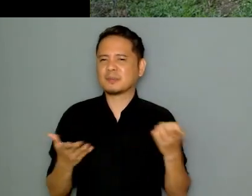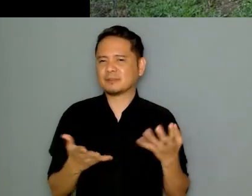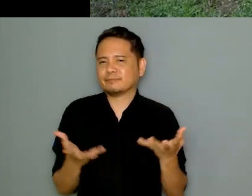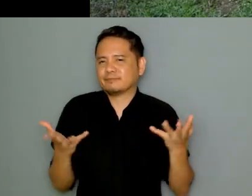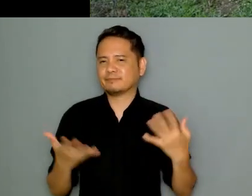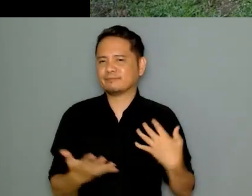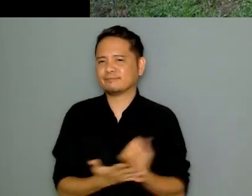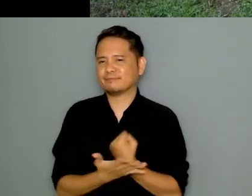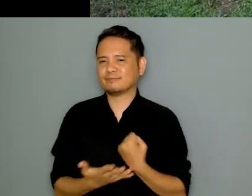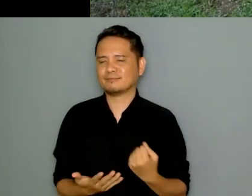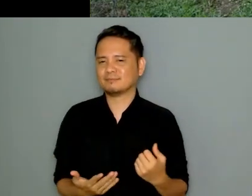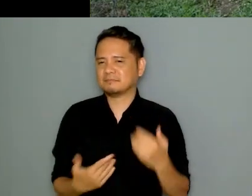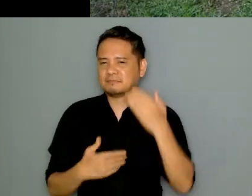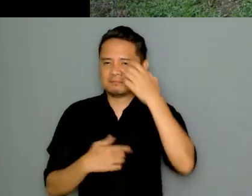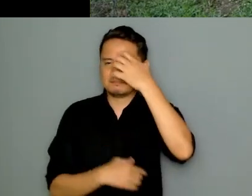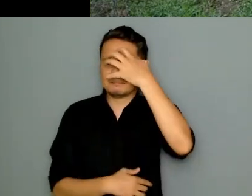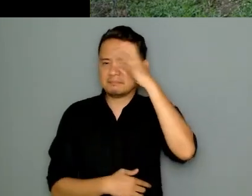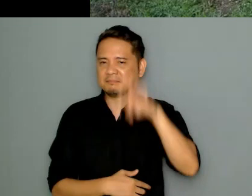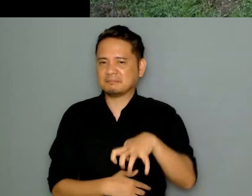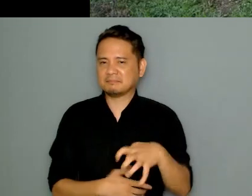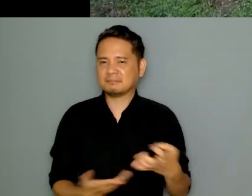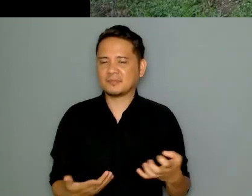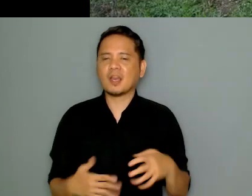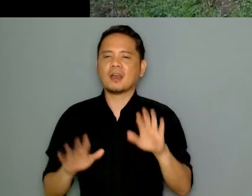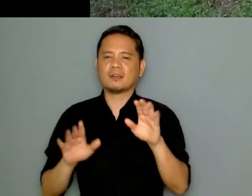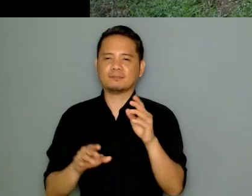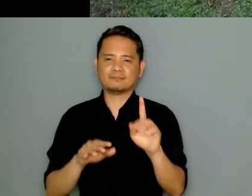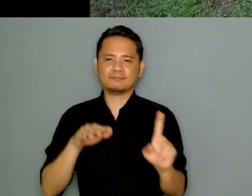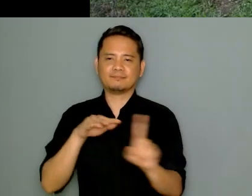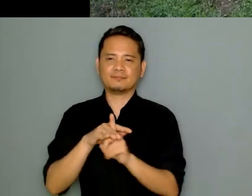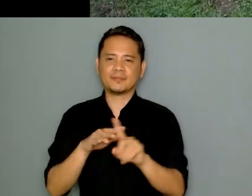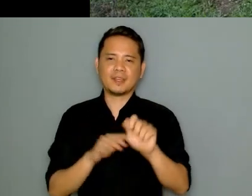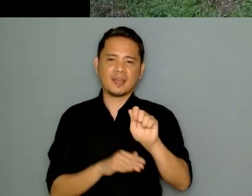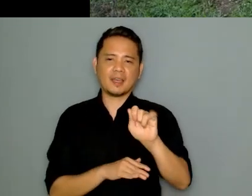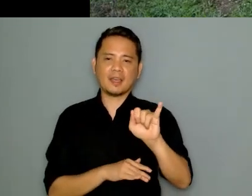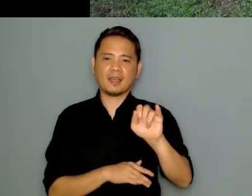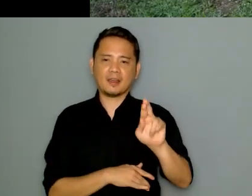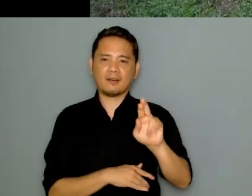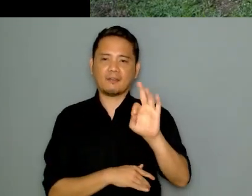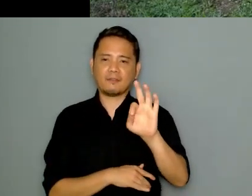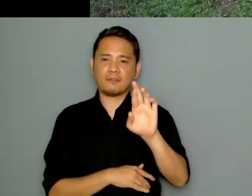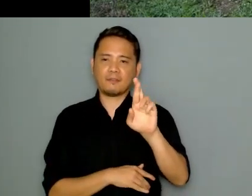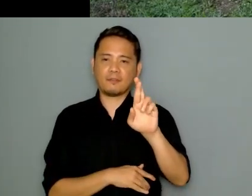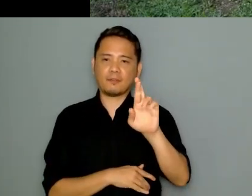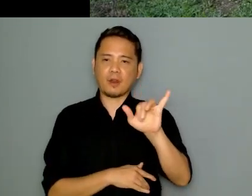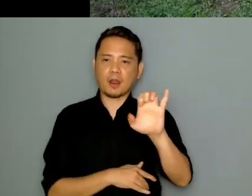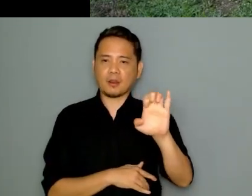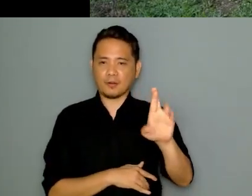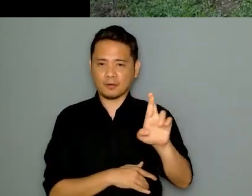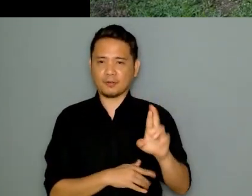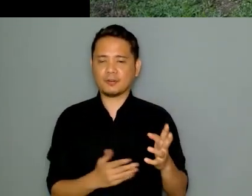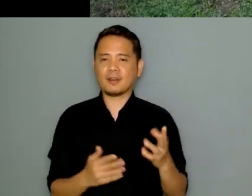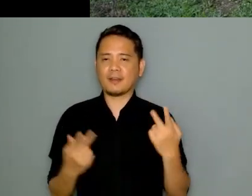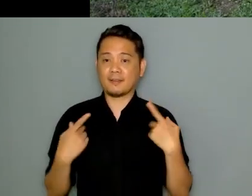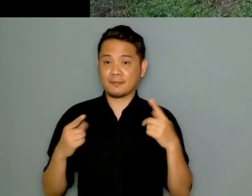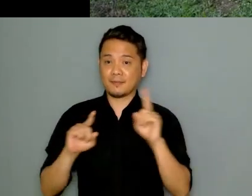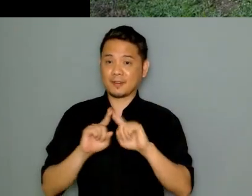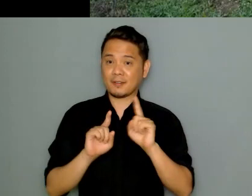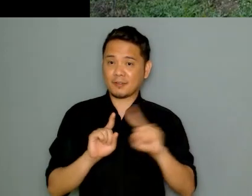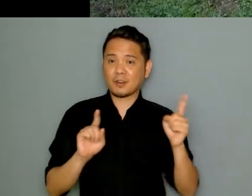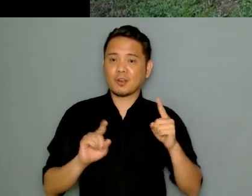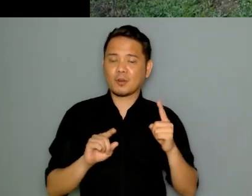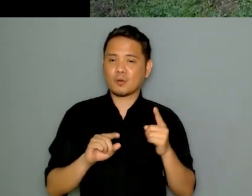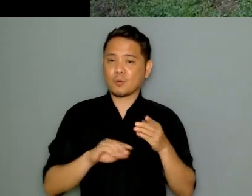eh, hindi ko alam, yung air fryer, yan. Pero dito ay dahil marami naman tayong magagamit, why not natin